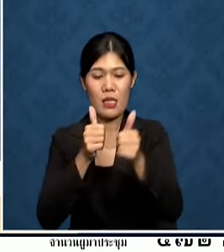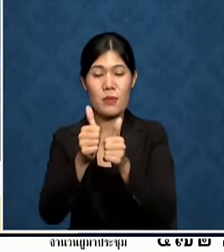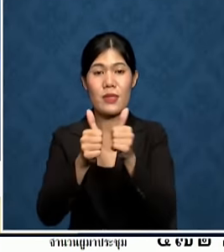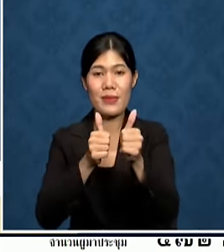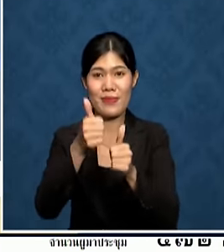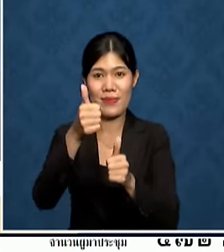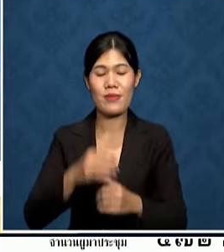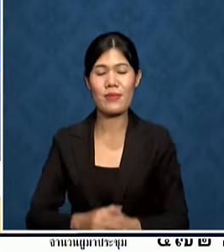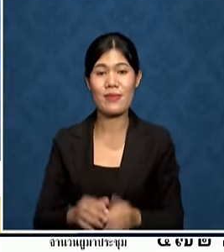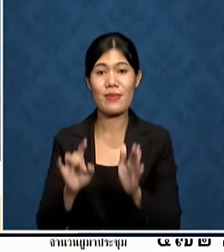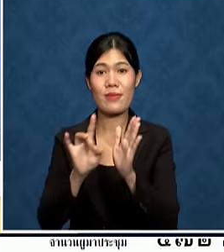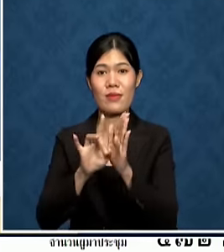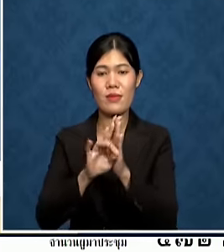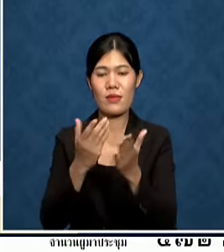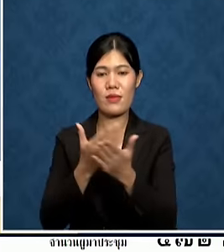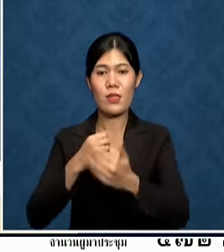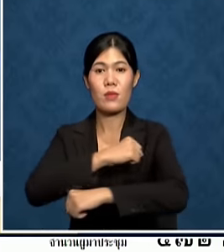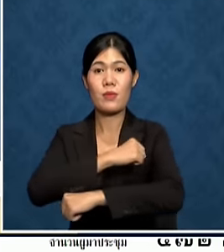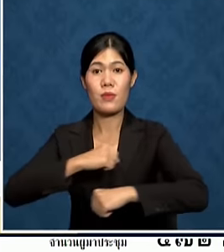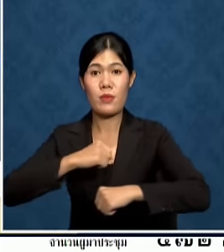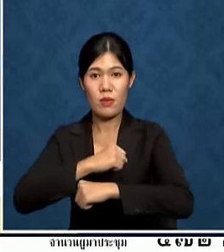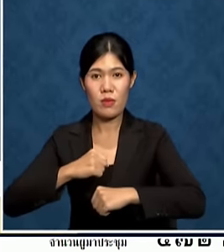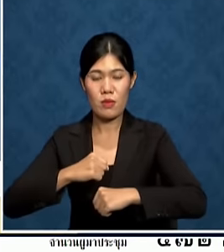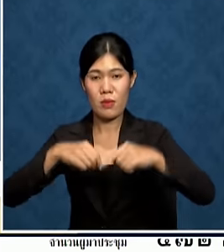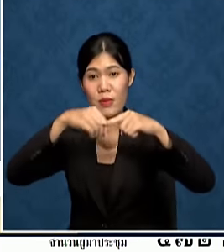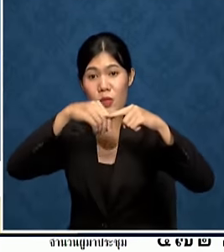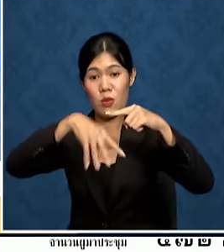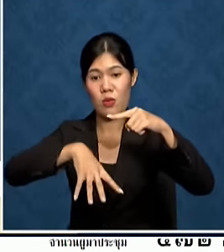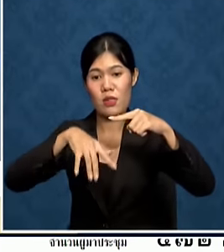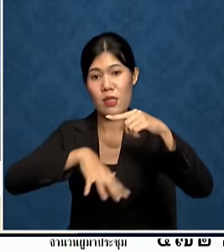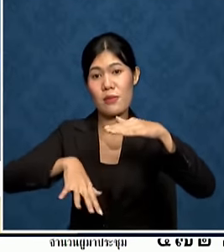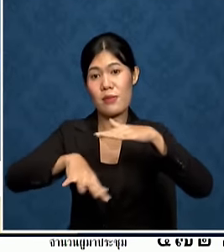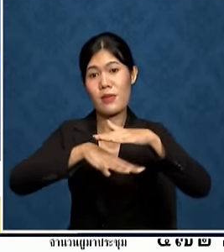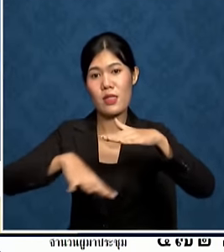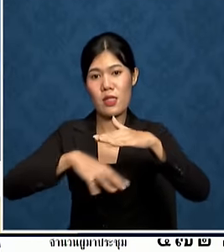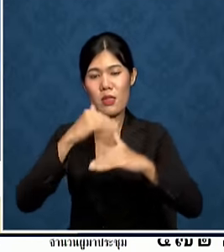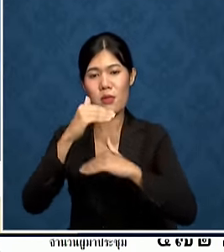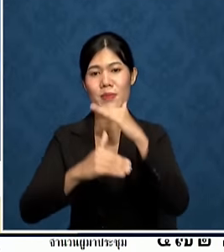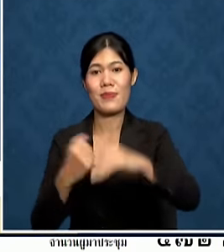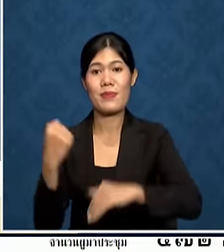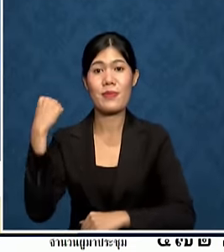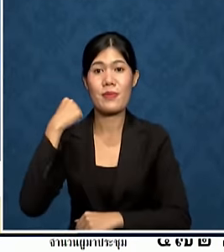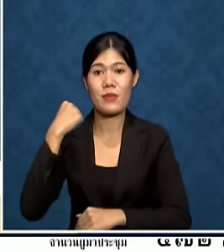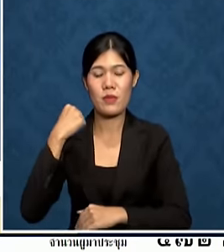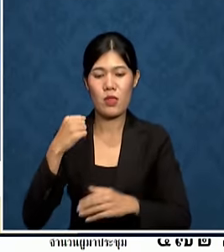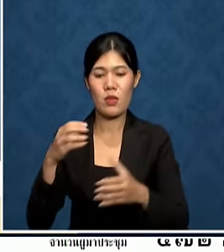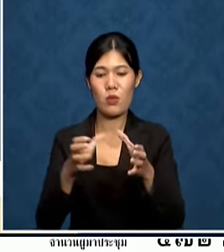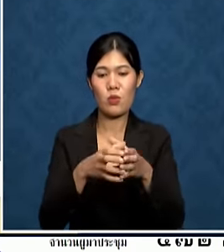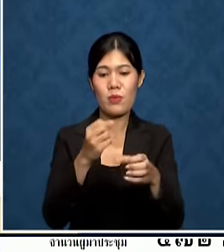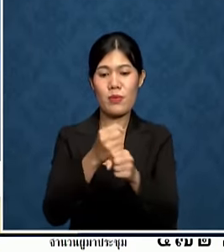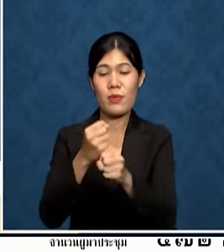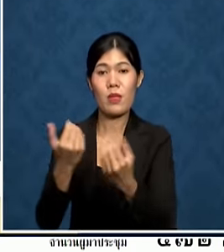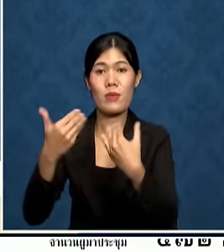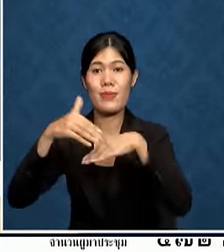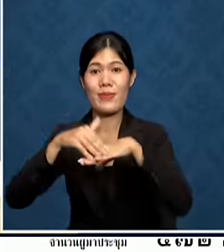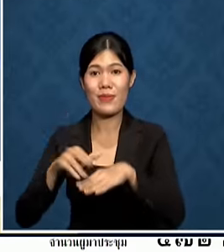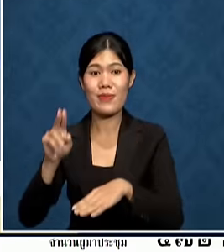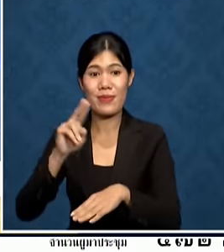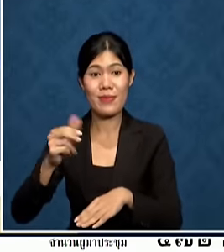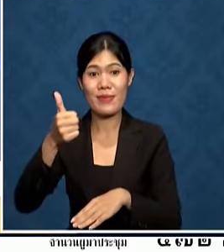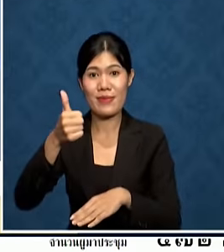ท้ายพวกลงทุนกายภาพควรเน้นไปที่โครงสร้างพื้นฐานครับที่สร้างความยั่งยืนที่หน่วยงานหลายหน่วยใช้ร่วมกันได้วันนี้งบโครง